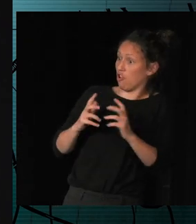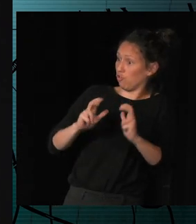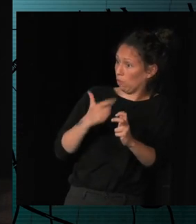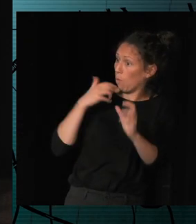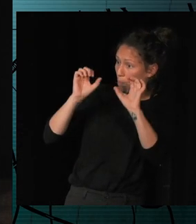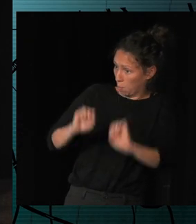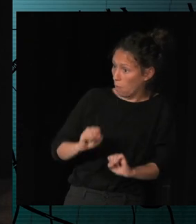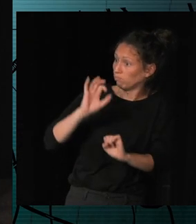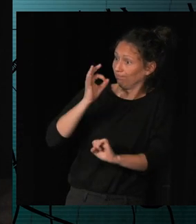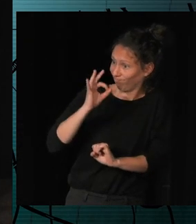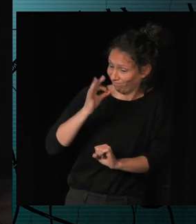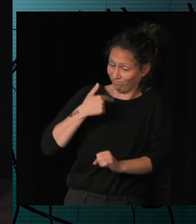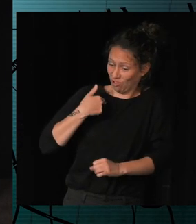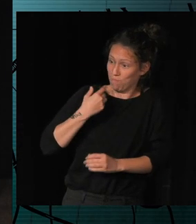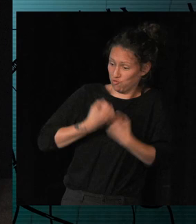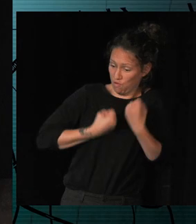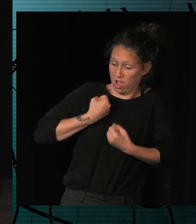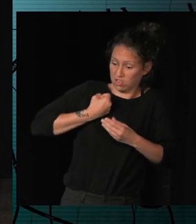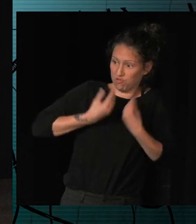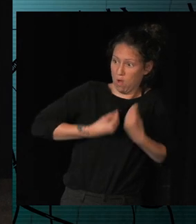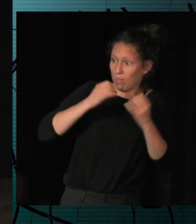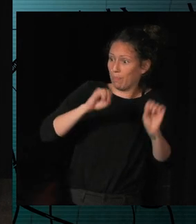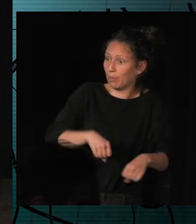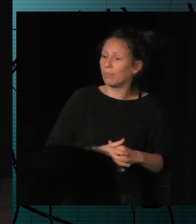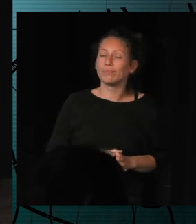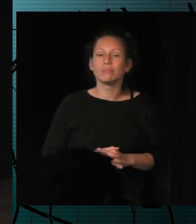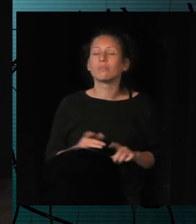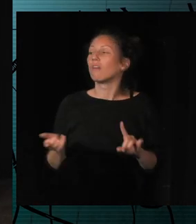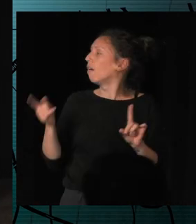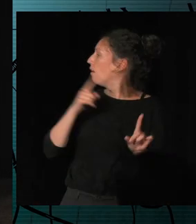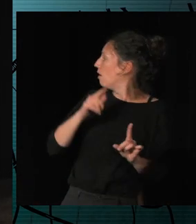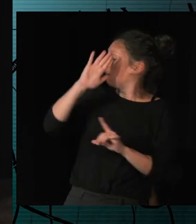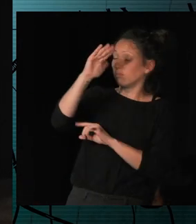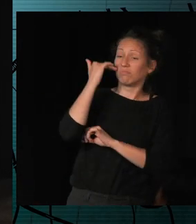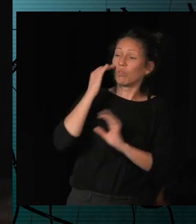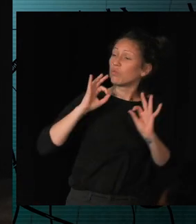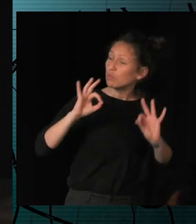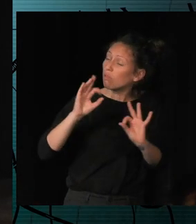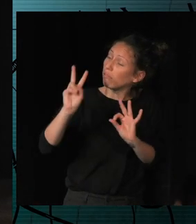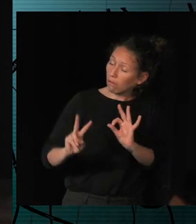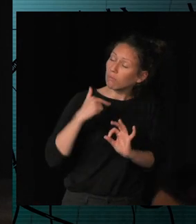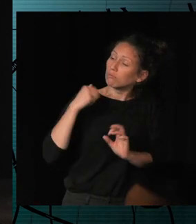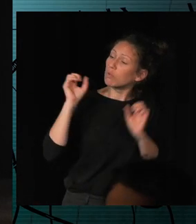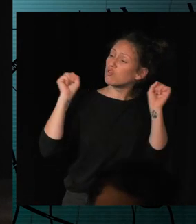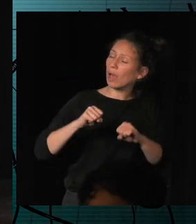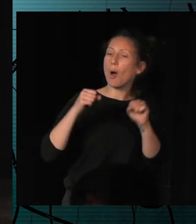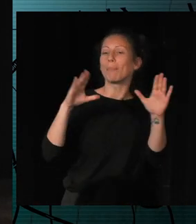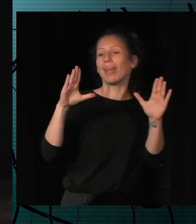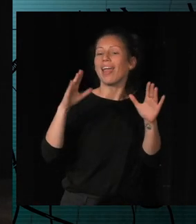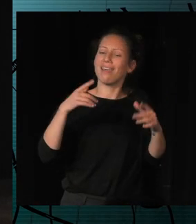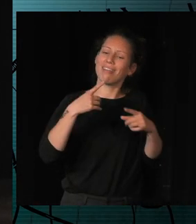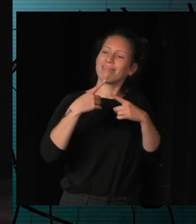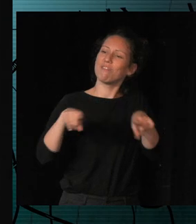clairement oui voilà moi je suis assez d'accord effectivement je suis d'accord pour dire qu'on y garde une forme de catarcis après elle est pas forcément amenée de la même manière c'est-à-dire qu'un film va